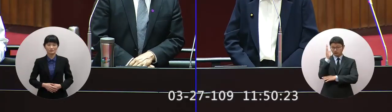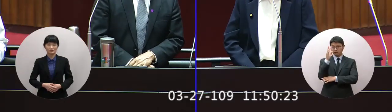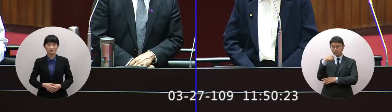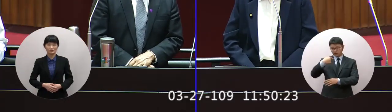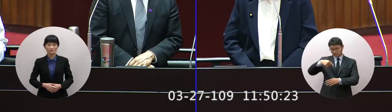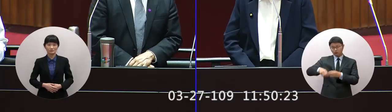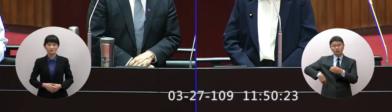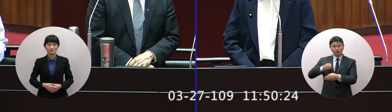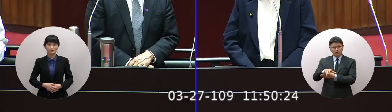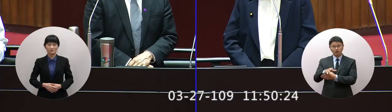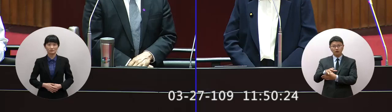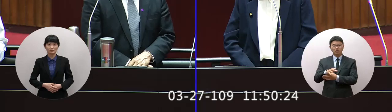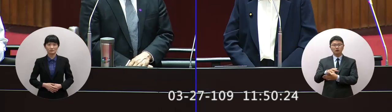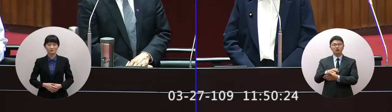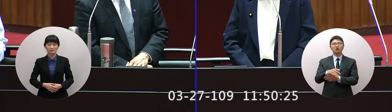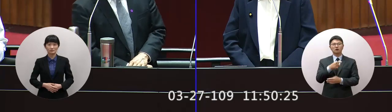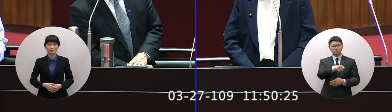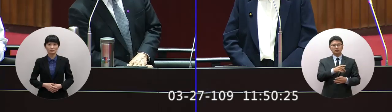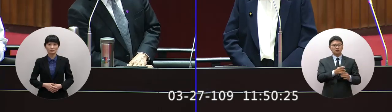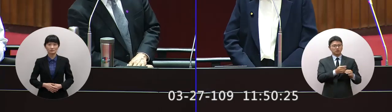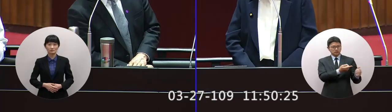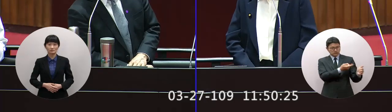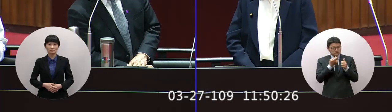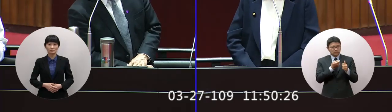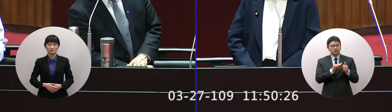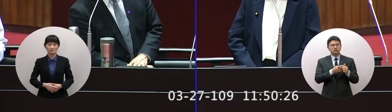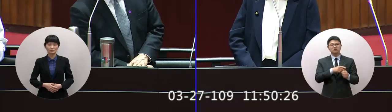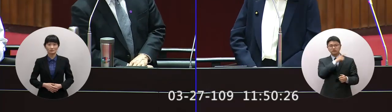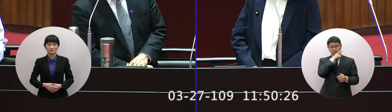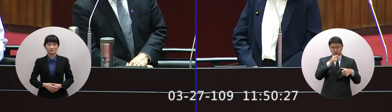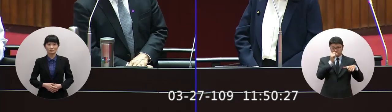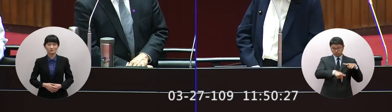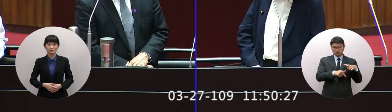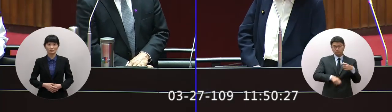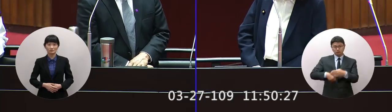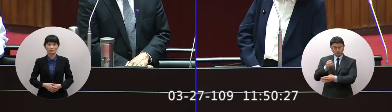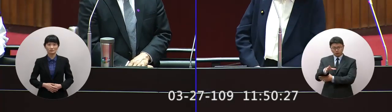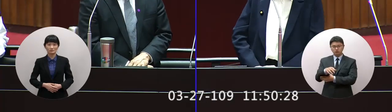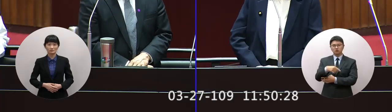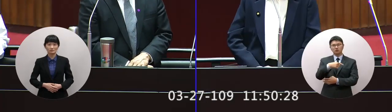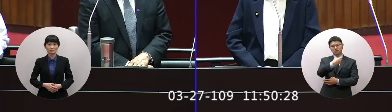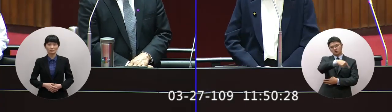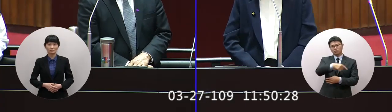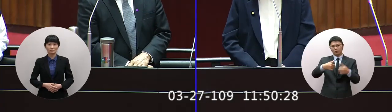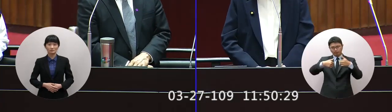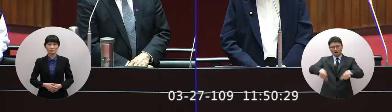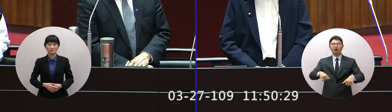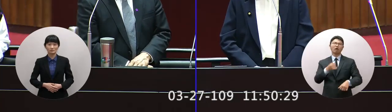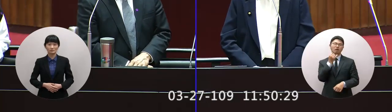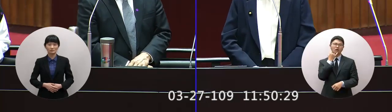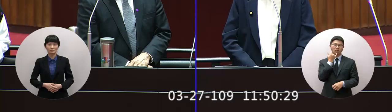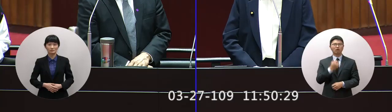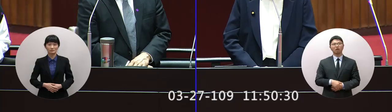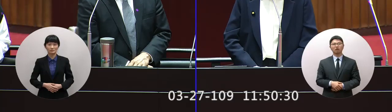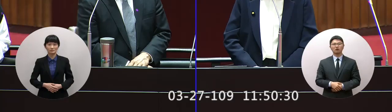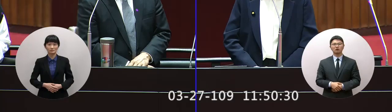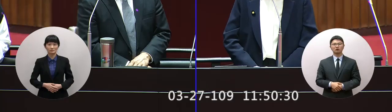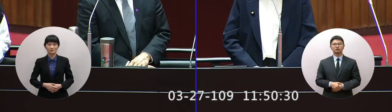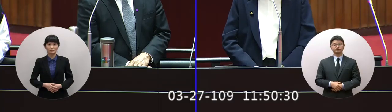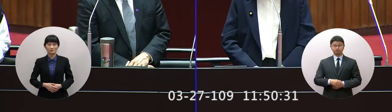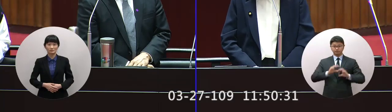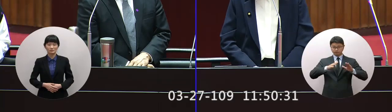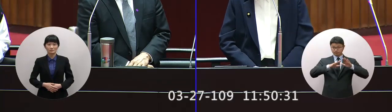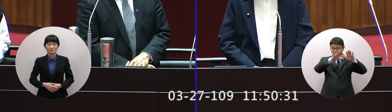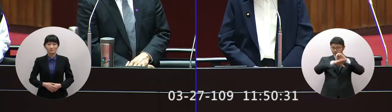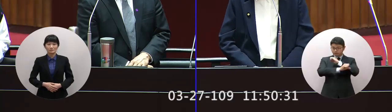出等同1块钱的民间投资，相对是比较有效率的。那再来是我们看到国发基